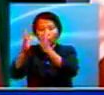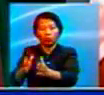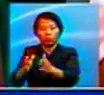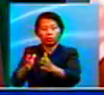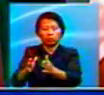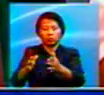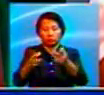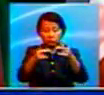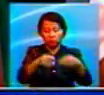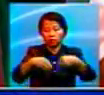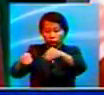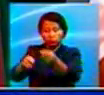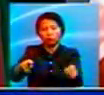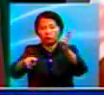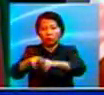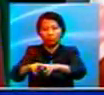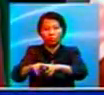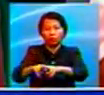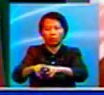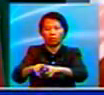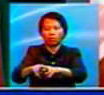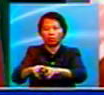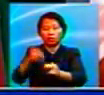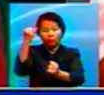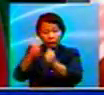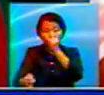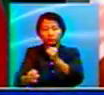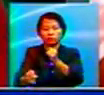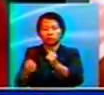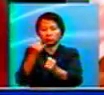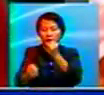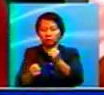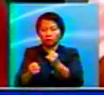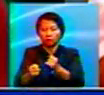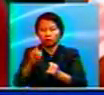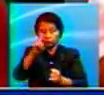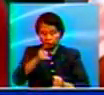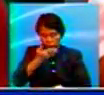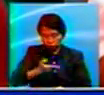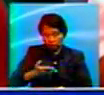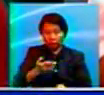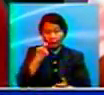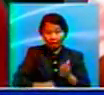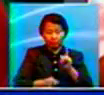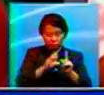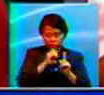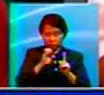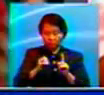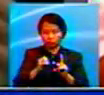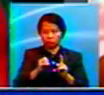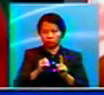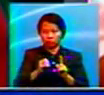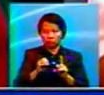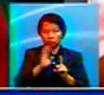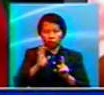pengguna, tambah peratusan tertentu. Akhirnya, satu barang harga 100,